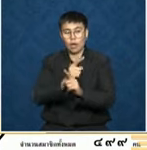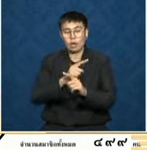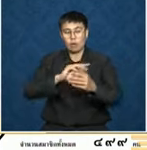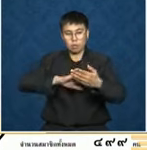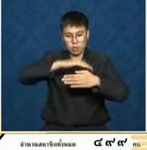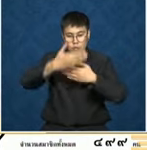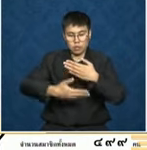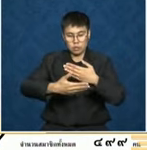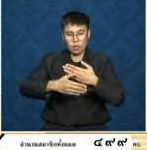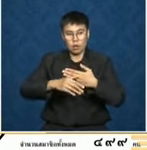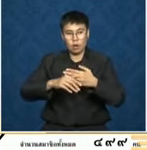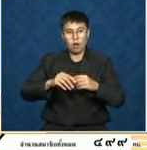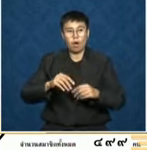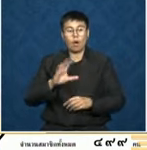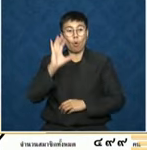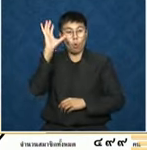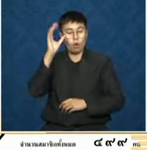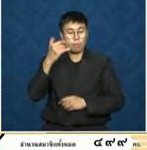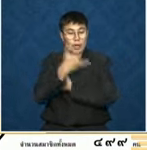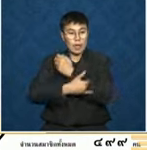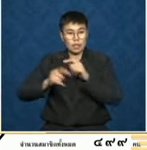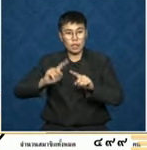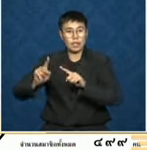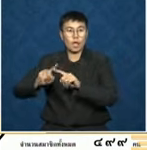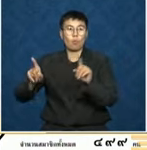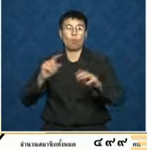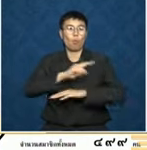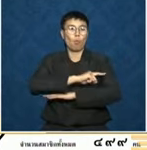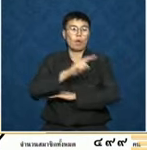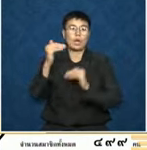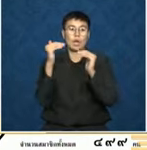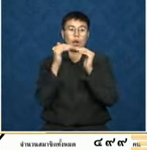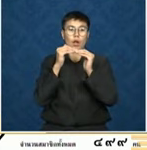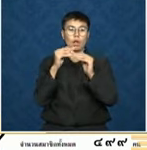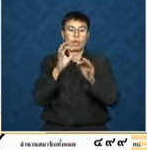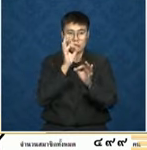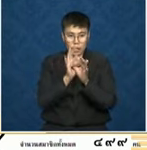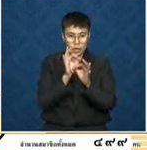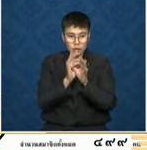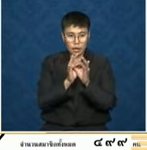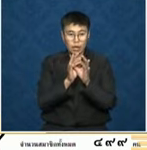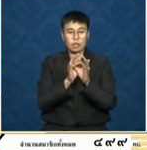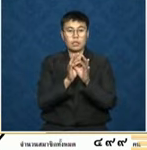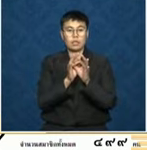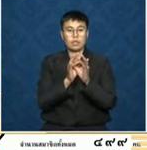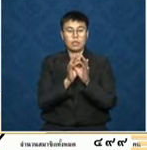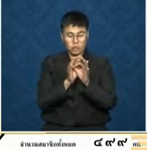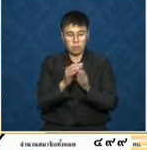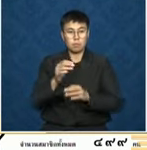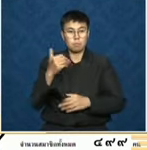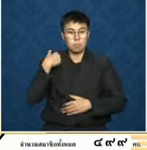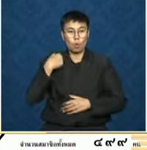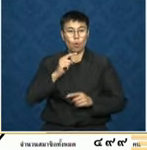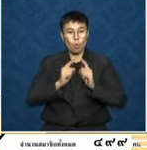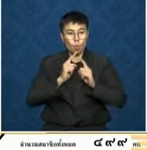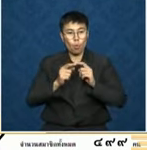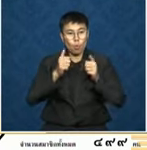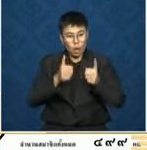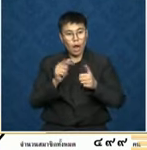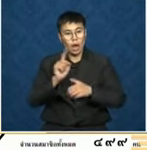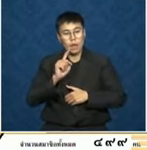ครับก็ลิงก์กับพวกงบดุลของบริษัทเอกชนธนาคารต่างๆนะครับอันนี้เราก็คุยกับภาษาสากลได้นะครับว่